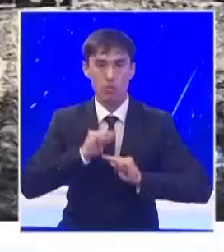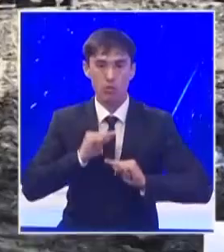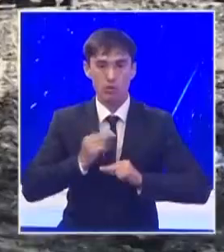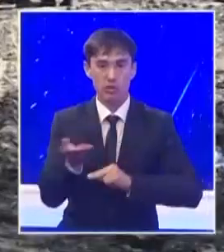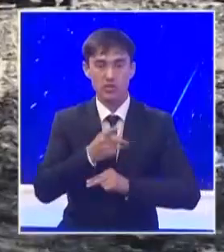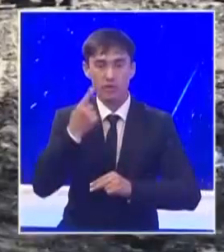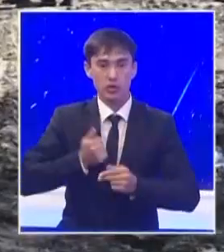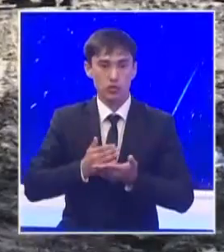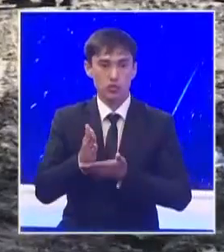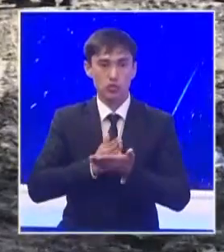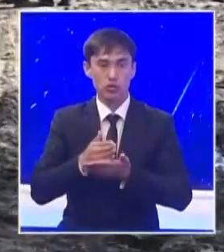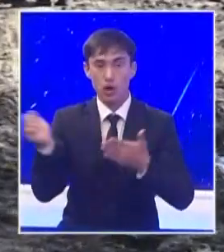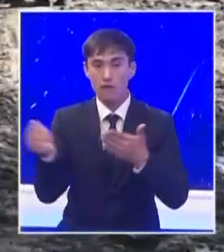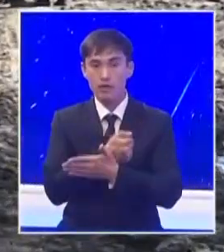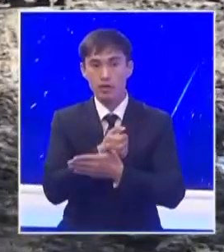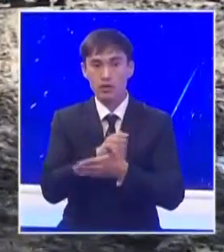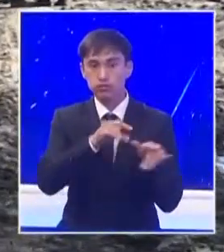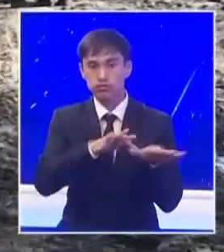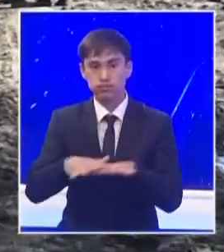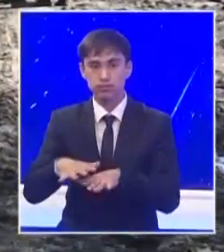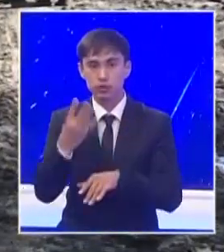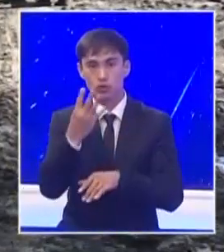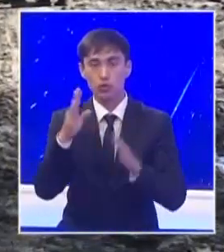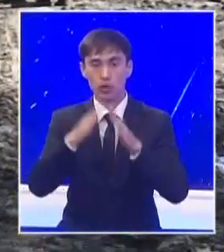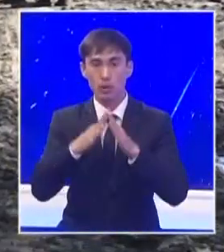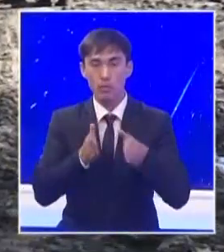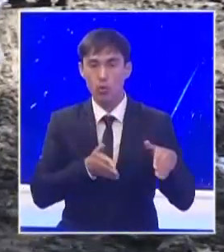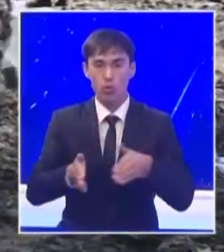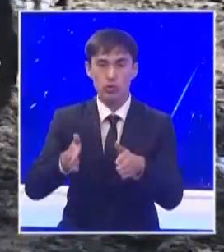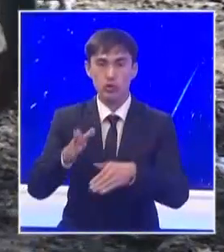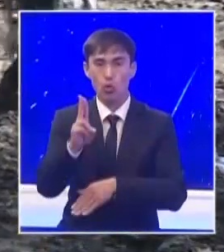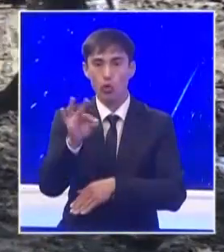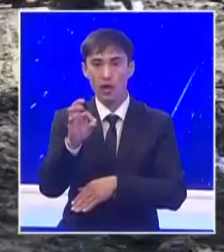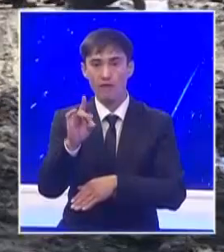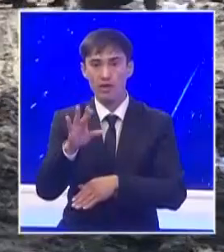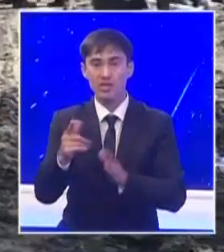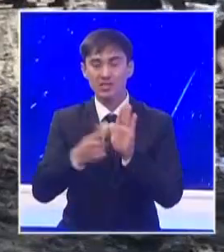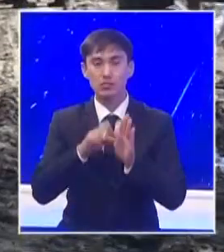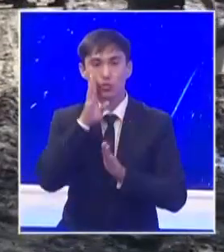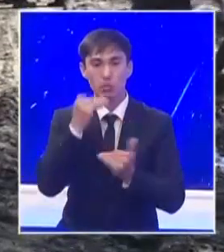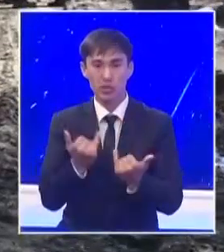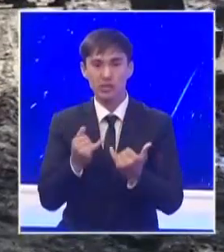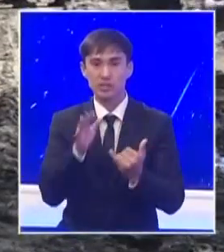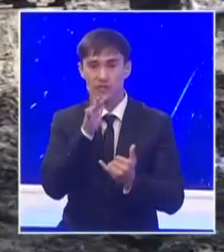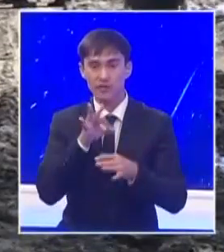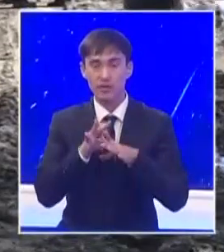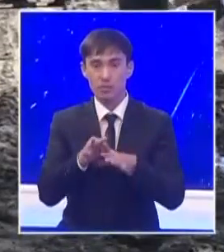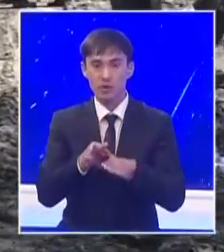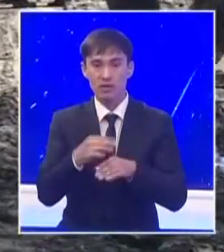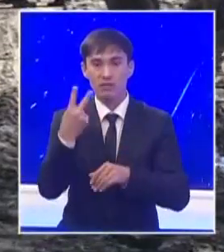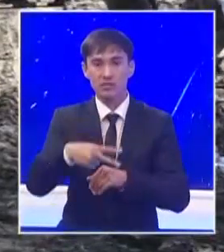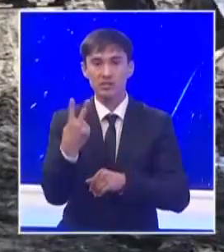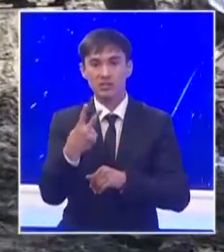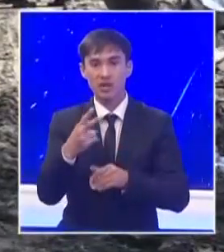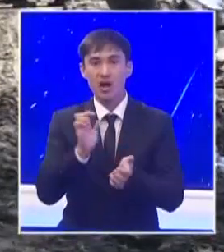Наши военнослужащие ликвидируют оползень в 4 домах по улице Кунаева. С 7 утра по настоящее время мы провели